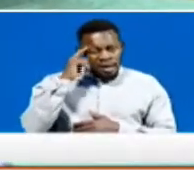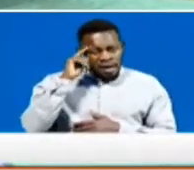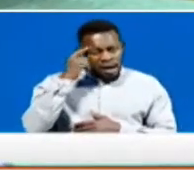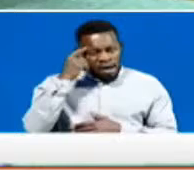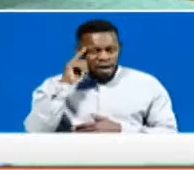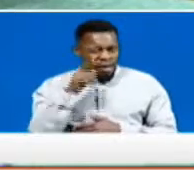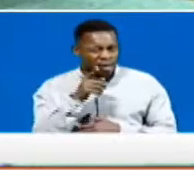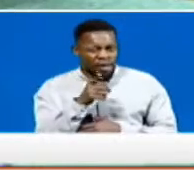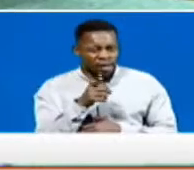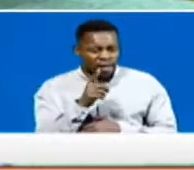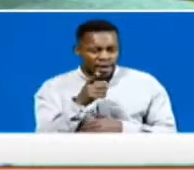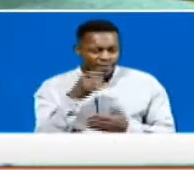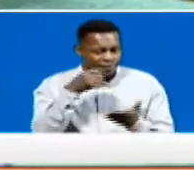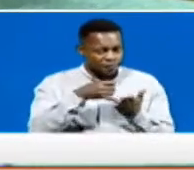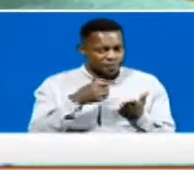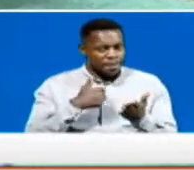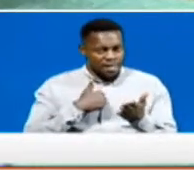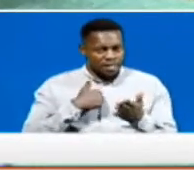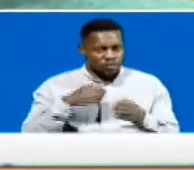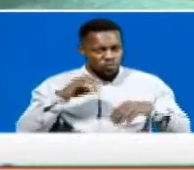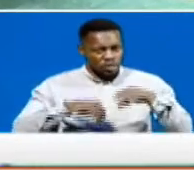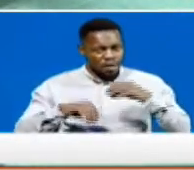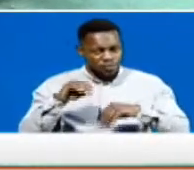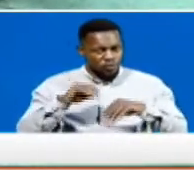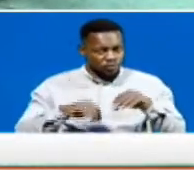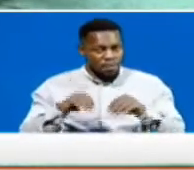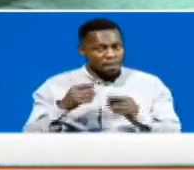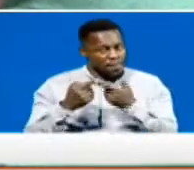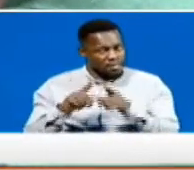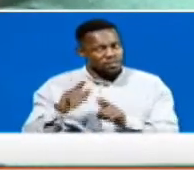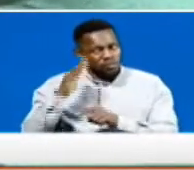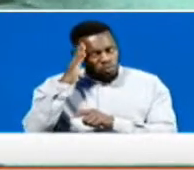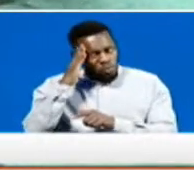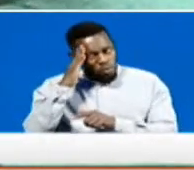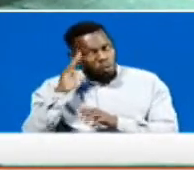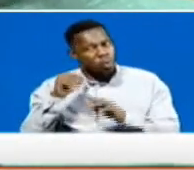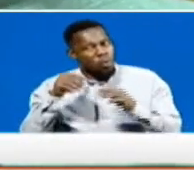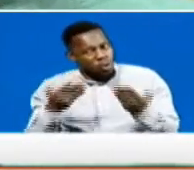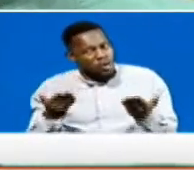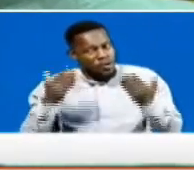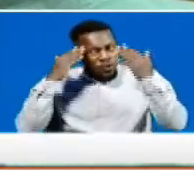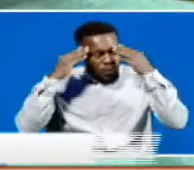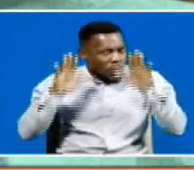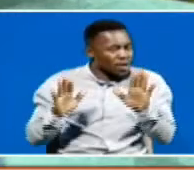intention here, which whether he knew or not,